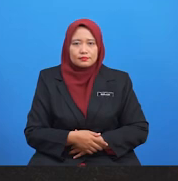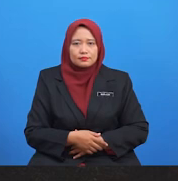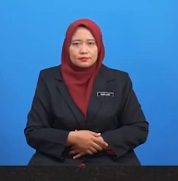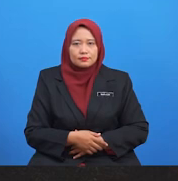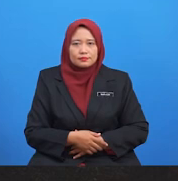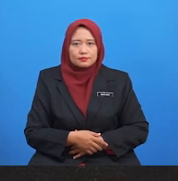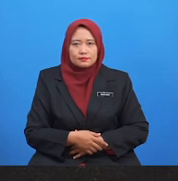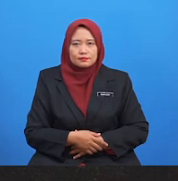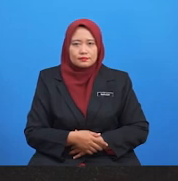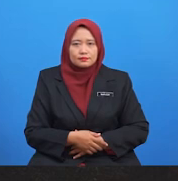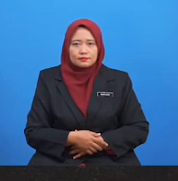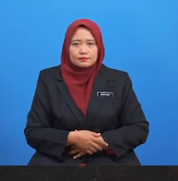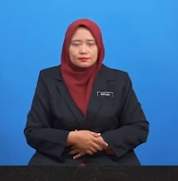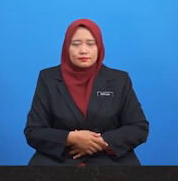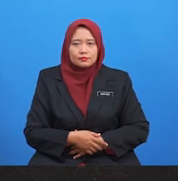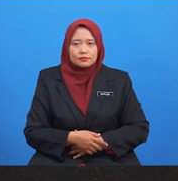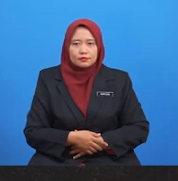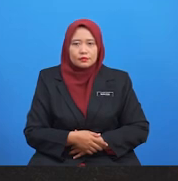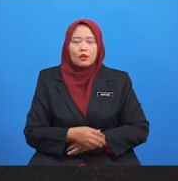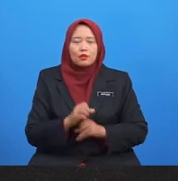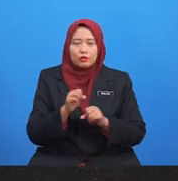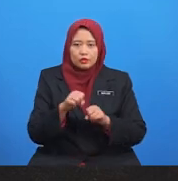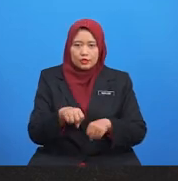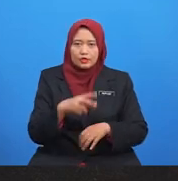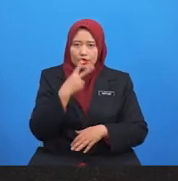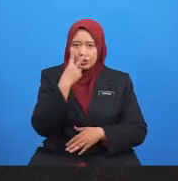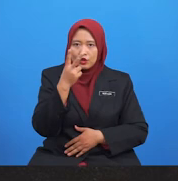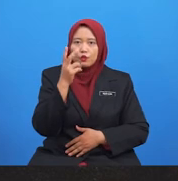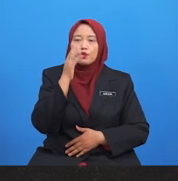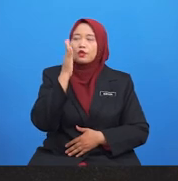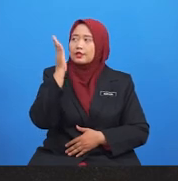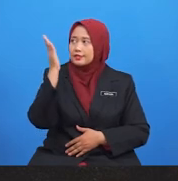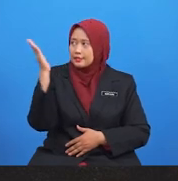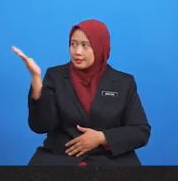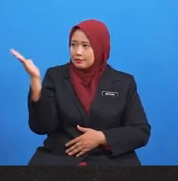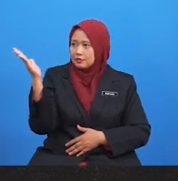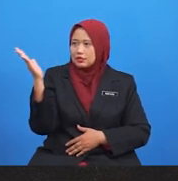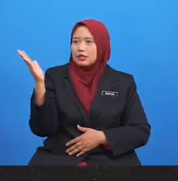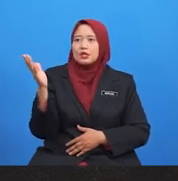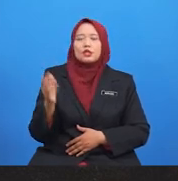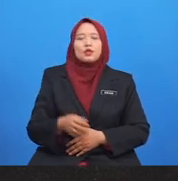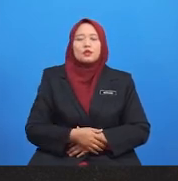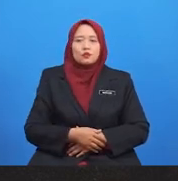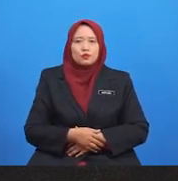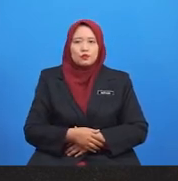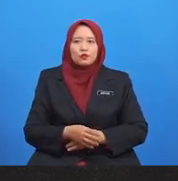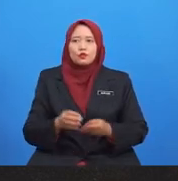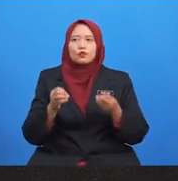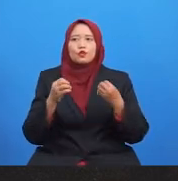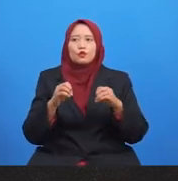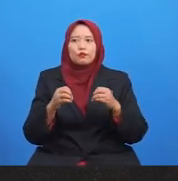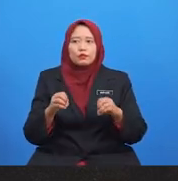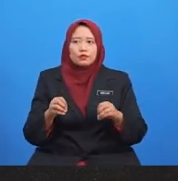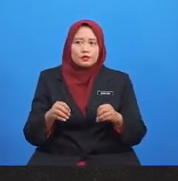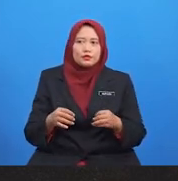5 per 5 tambah 4X kuasa 3 per 3 tambah 4X